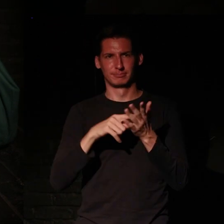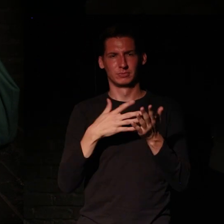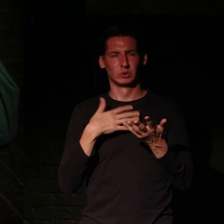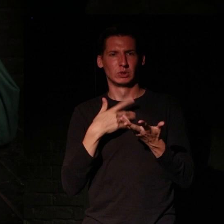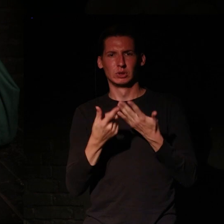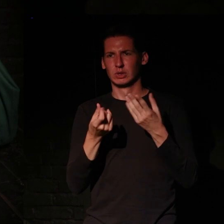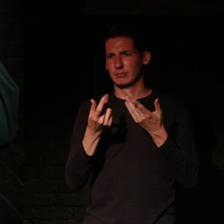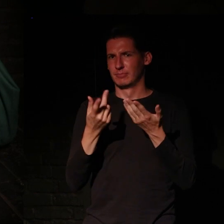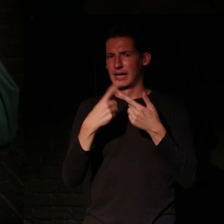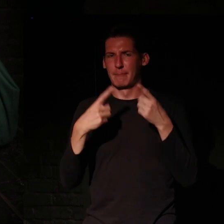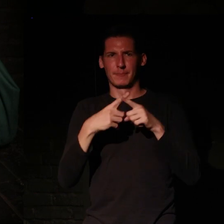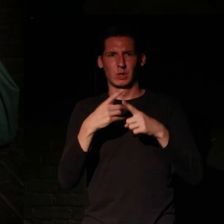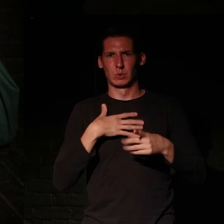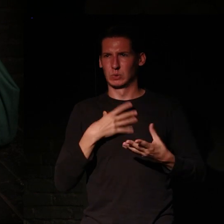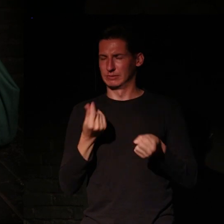eksponuje ten element takiej